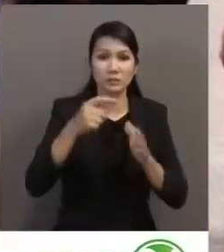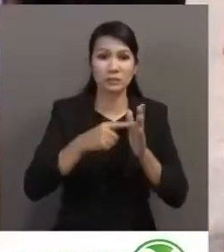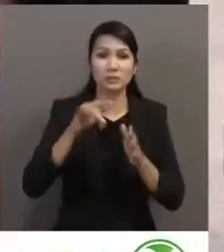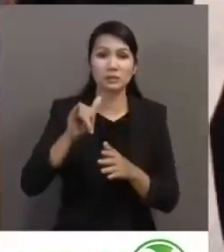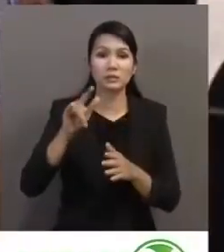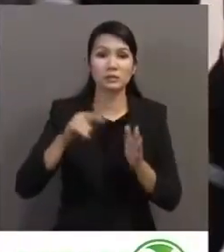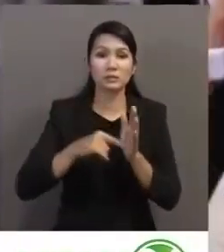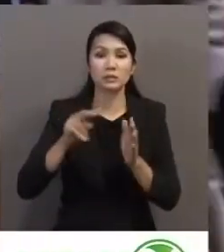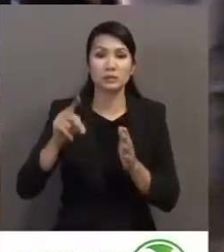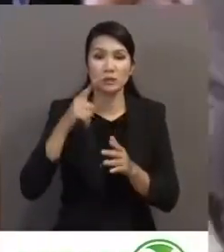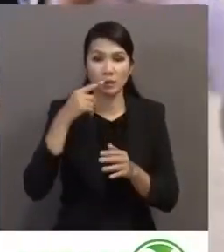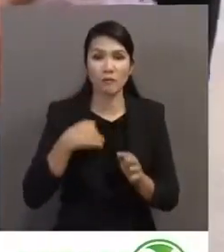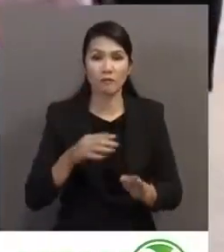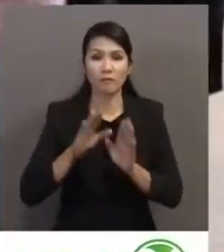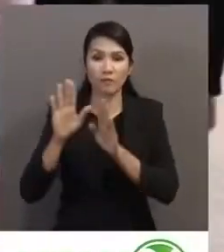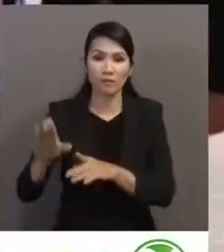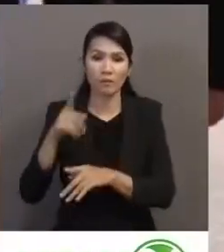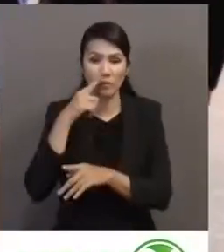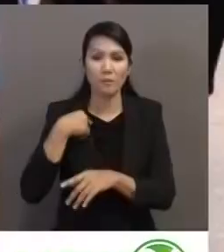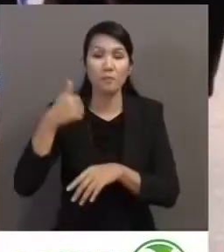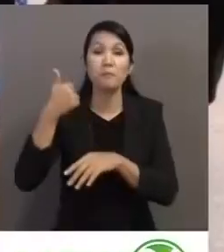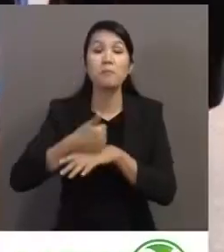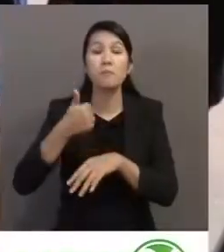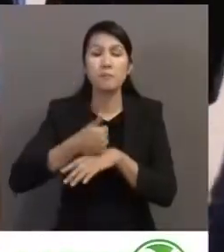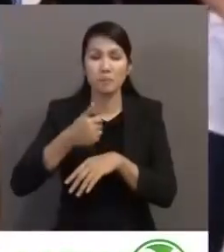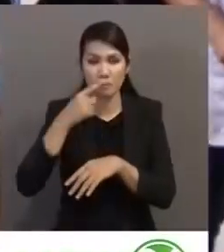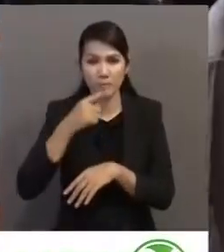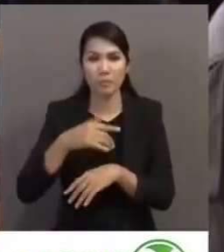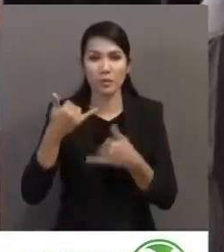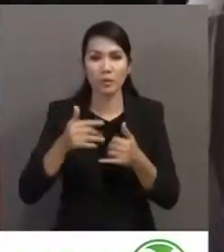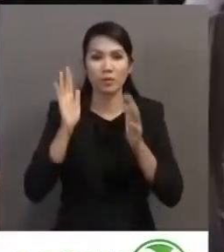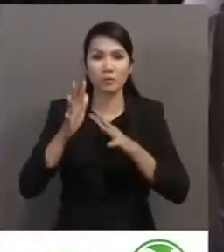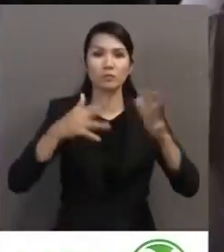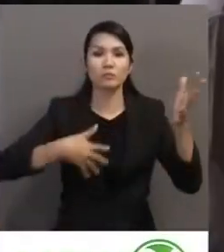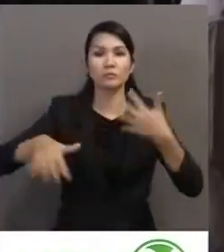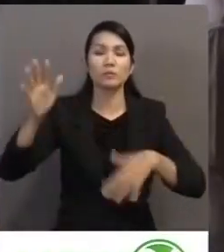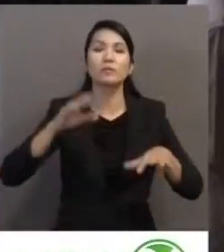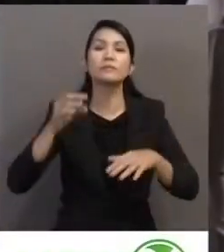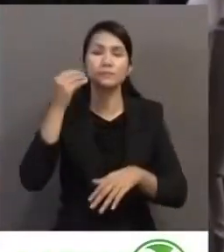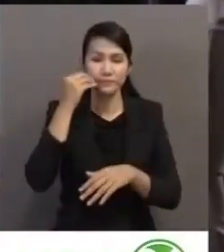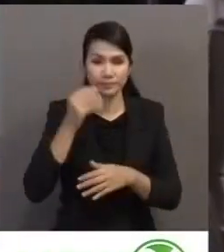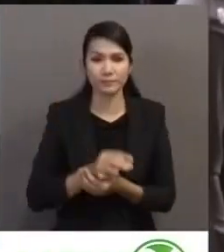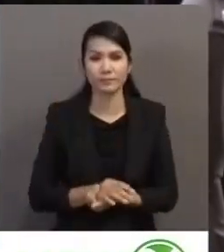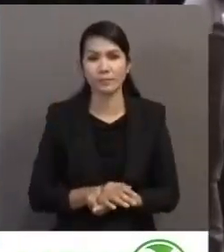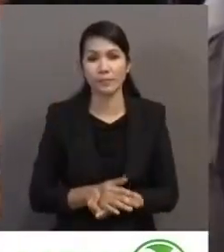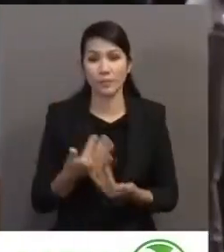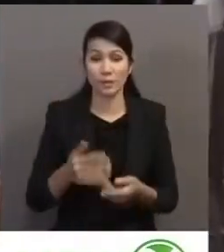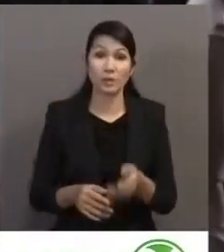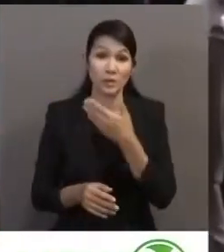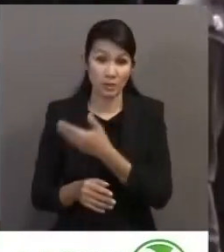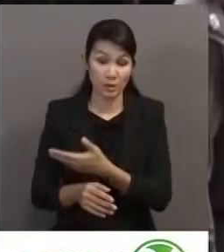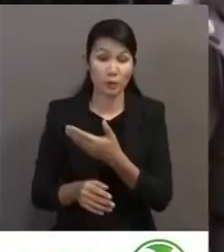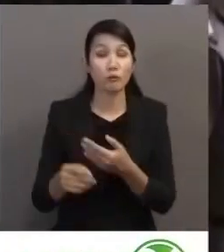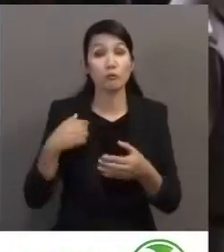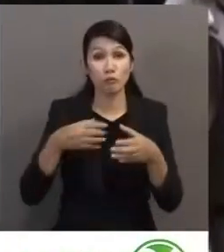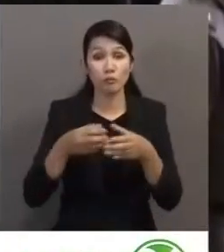เรียนผ่านทางในอำเภอเมืองสกลนครค่ะหลังจากนั้นชาวบ้านถึงจะยอมแยกย้ายกันกลับบ้านค่ะ นี่แหละค่ะฝั่งของนายสายันชนะเกียรติ